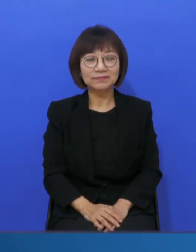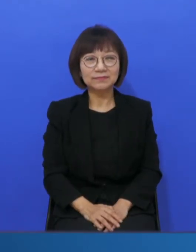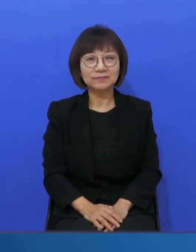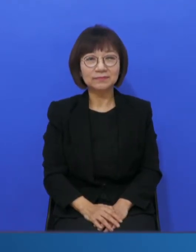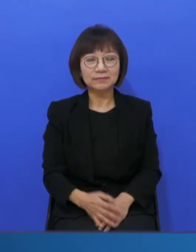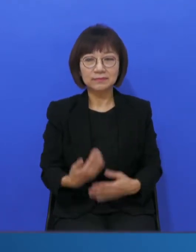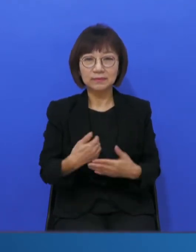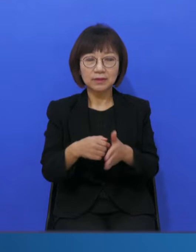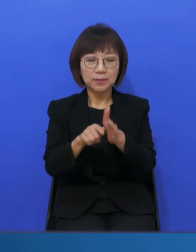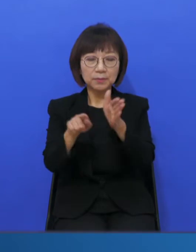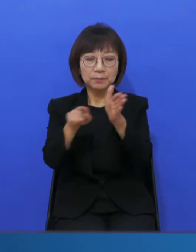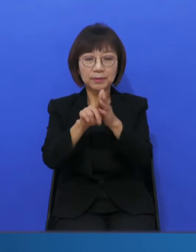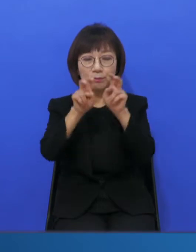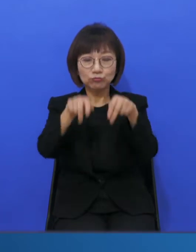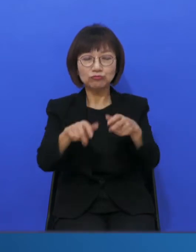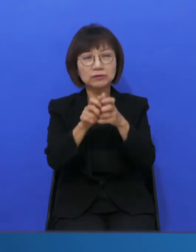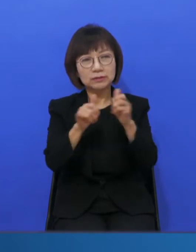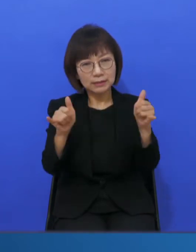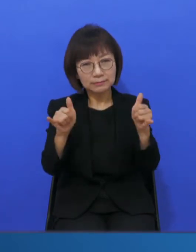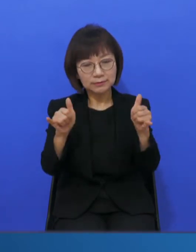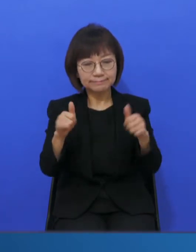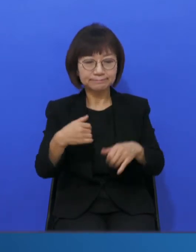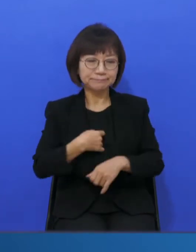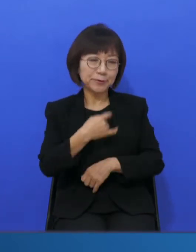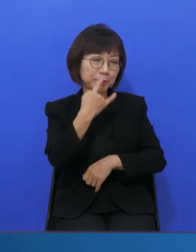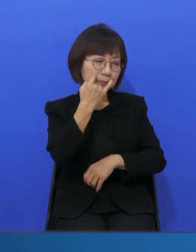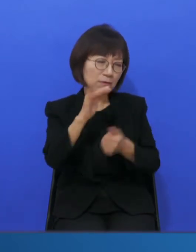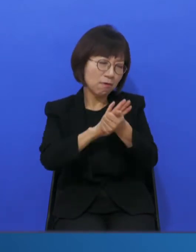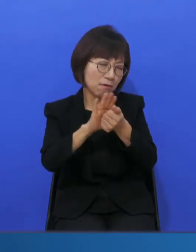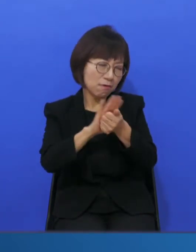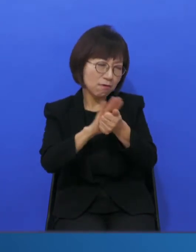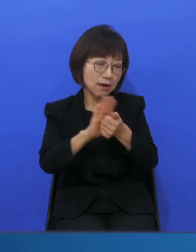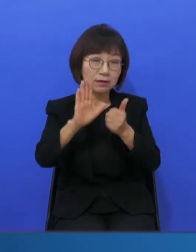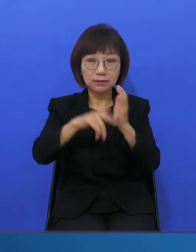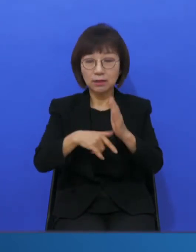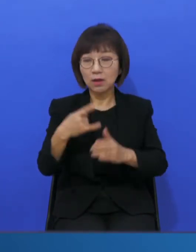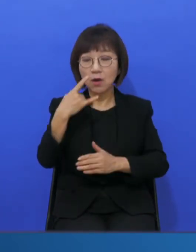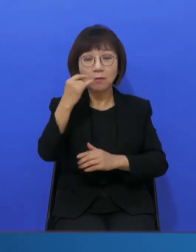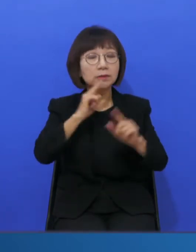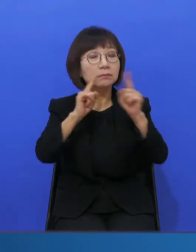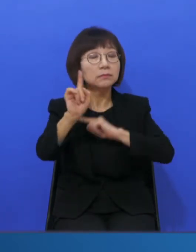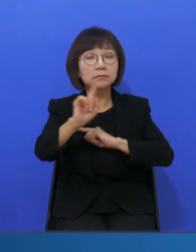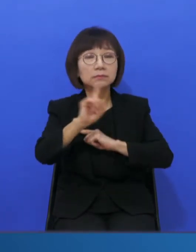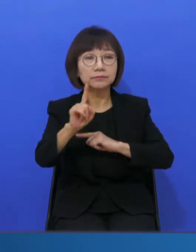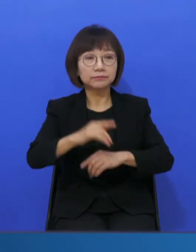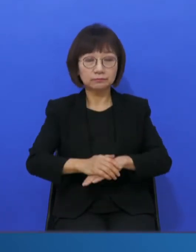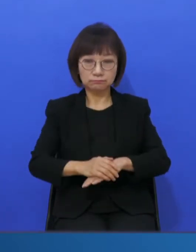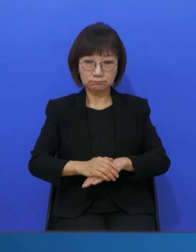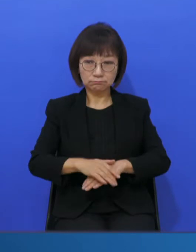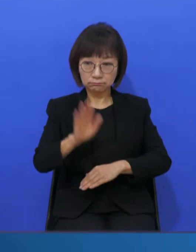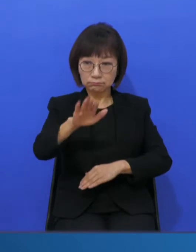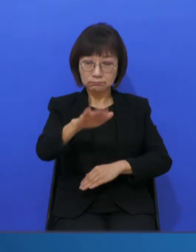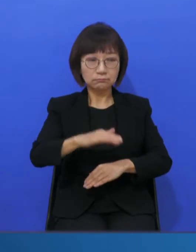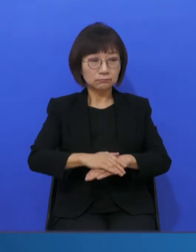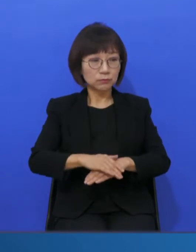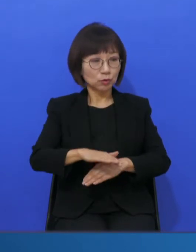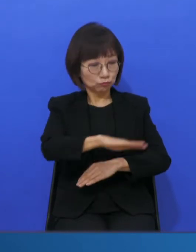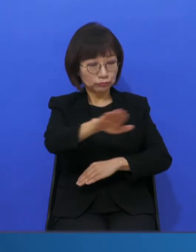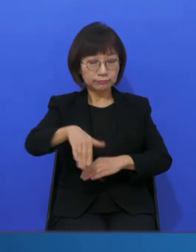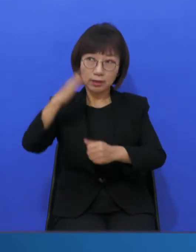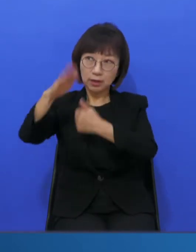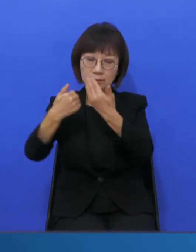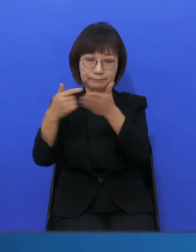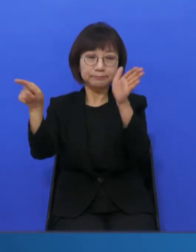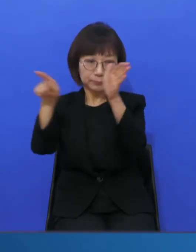불신자들이 위로하니까 우리 어머니 이렇게 말씀하셨어요. And unbelievers came to try to encourage us, and my mother said this: 우리는 하나님을 믿기